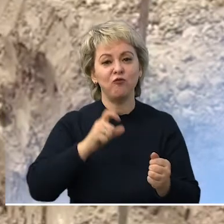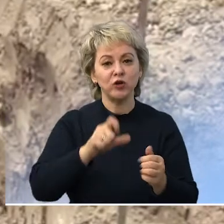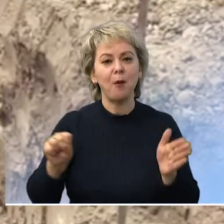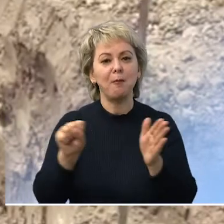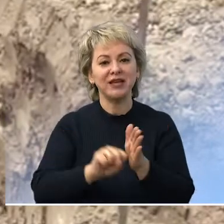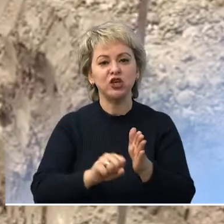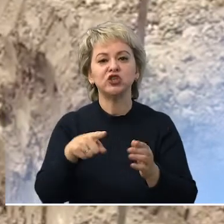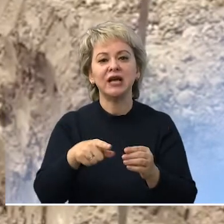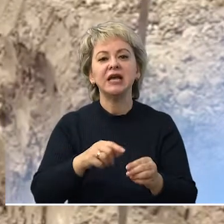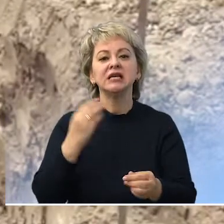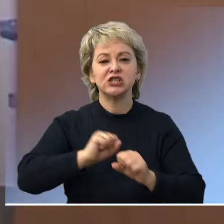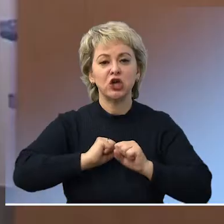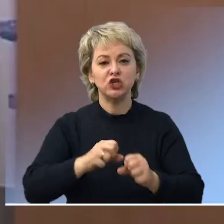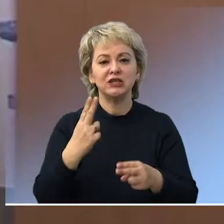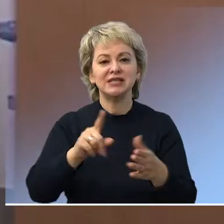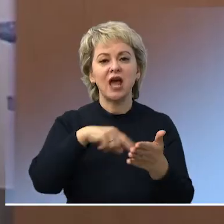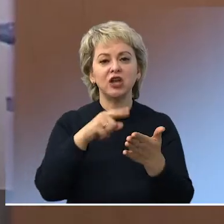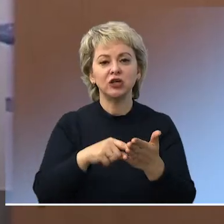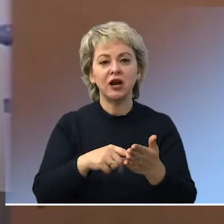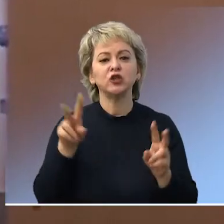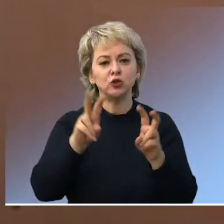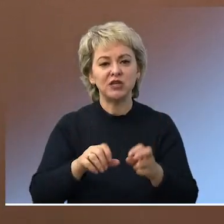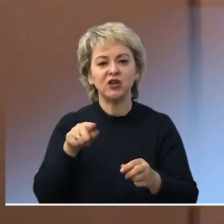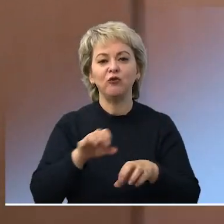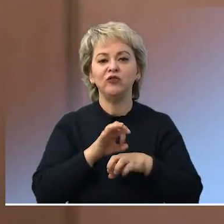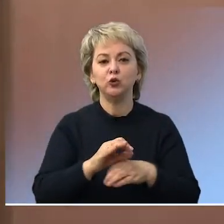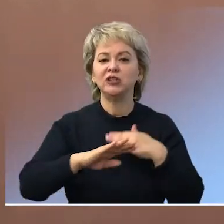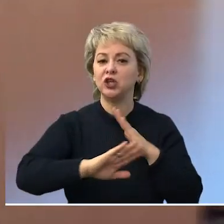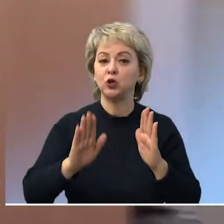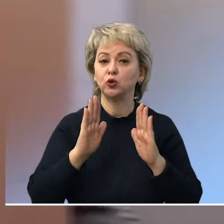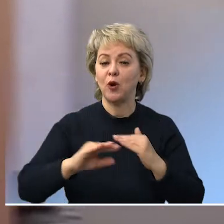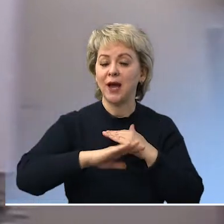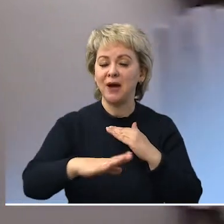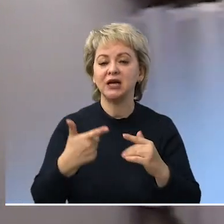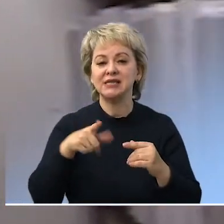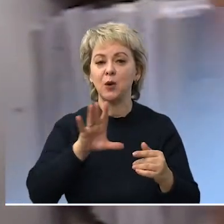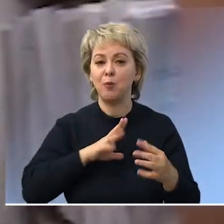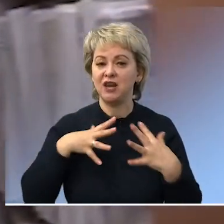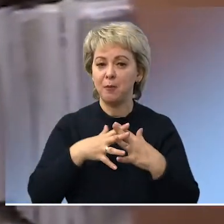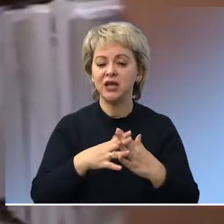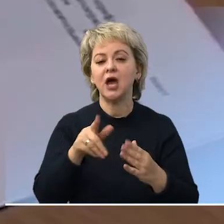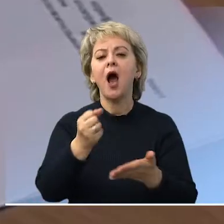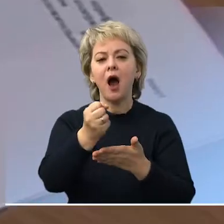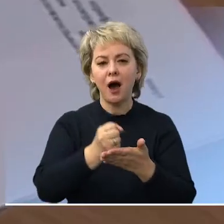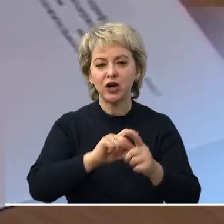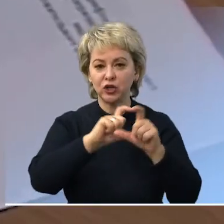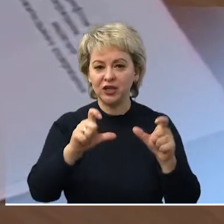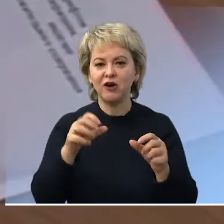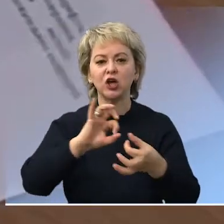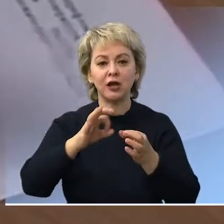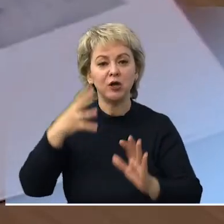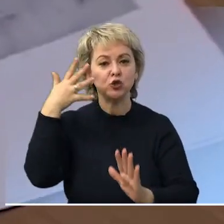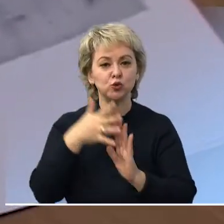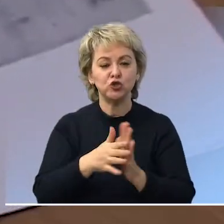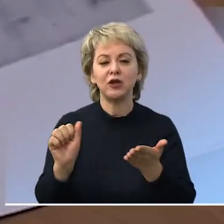воинов, погибших при защите Сталинграда. Поисковики ведут свою работу не только на полях, где шли ожесточенные сражения, но и в архивах, кропотливо